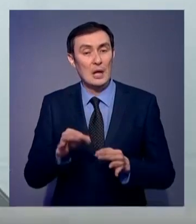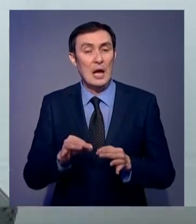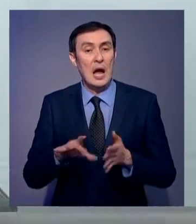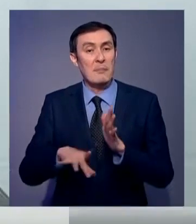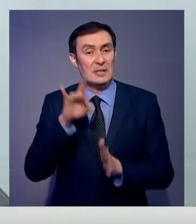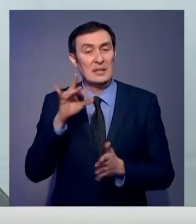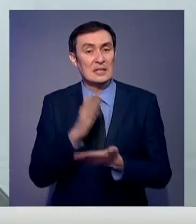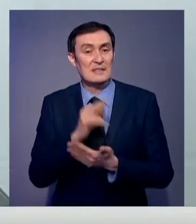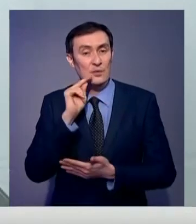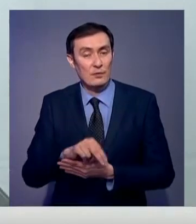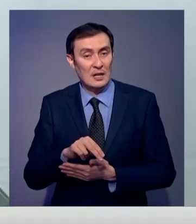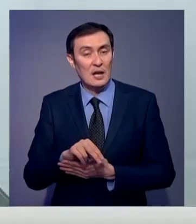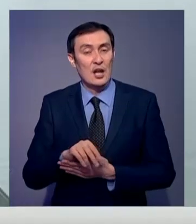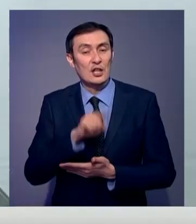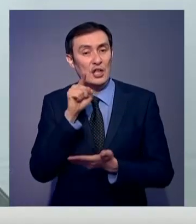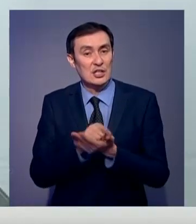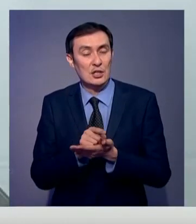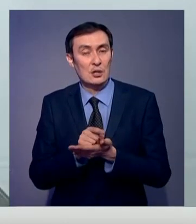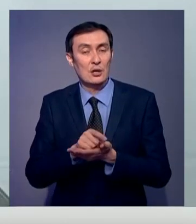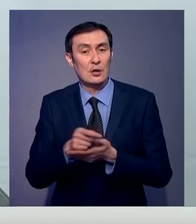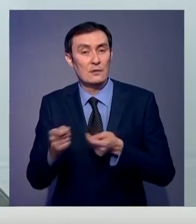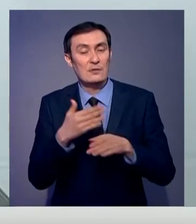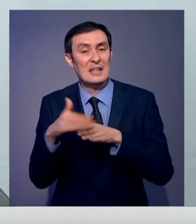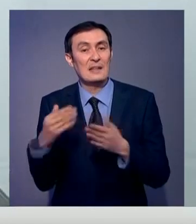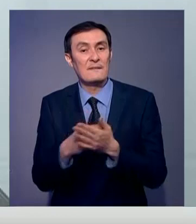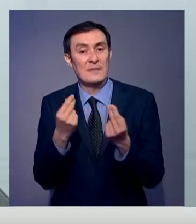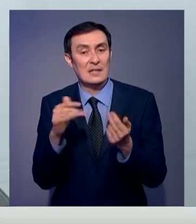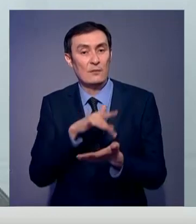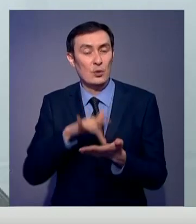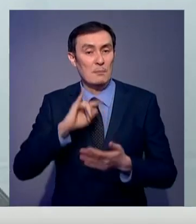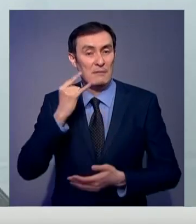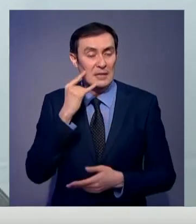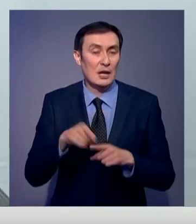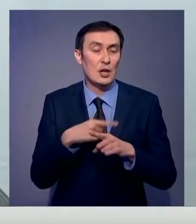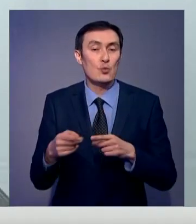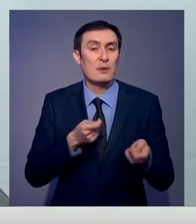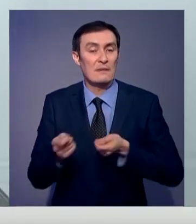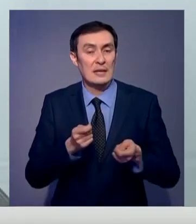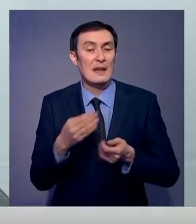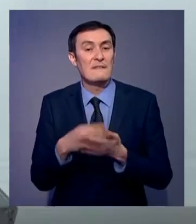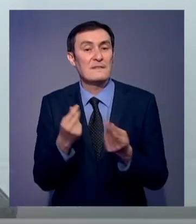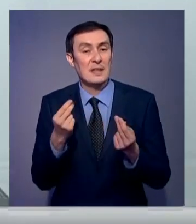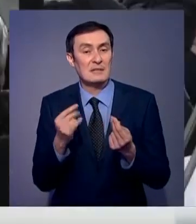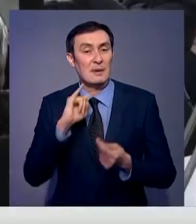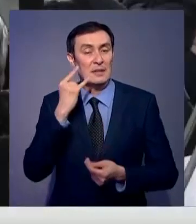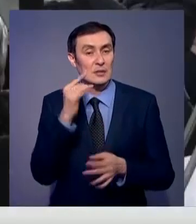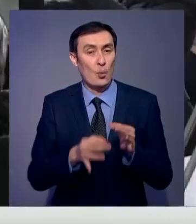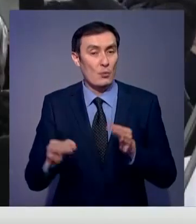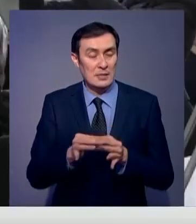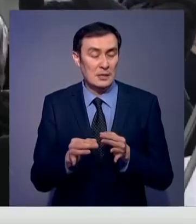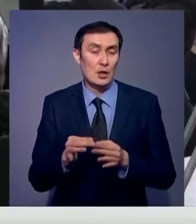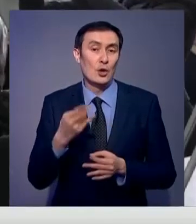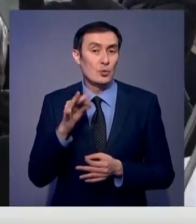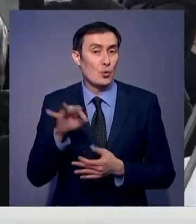имеется виновность должностных лиц, в частности, отдела финансов города Павлодара или управления финансов Павлодарской области, то реакция